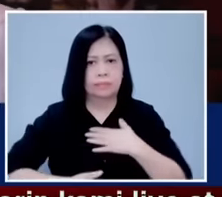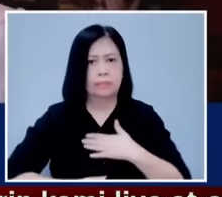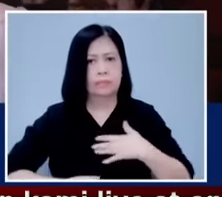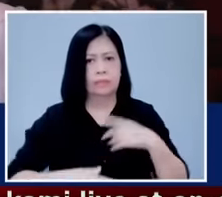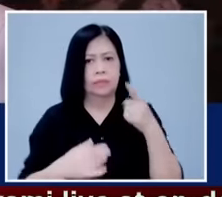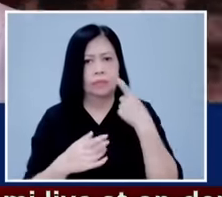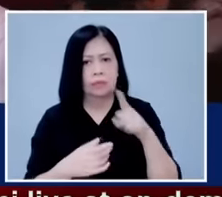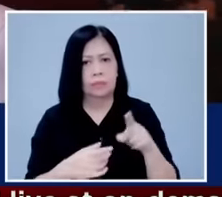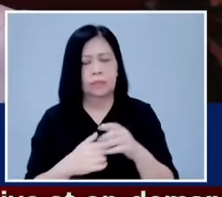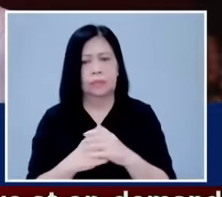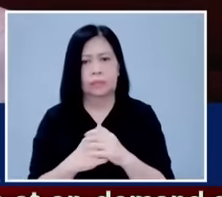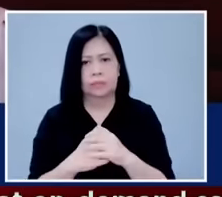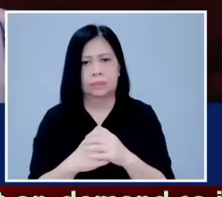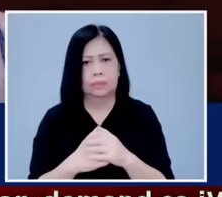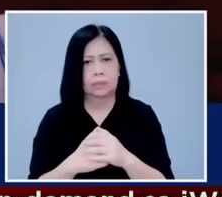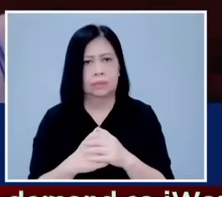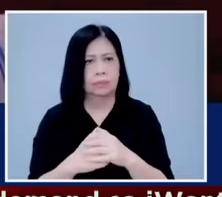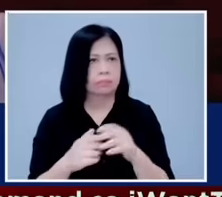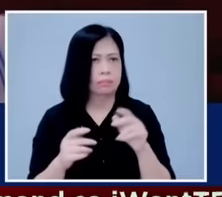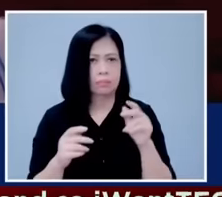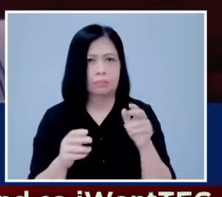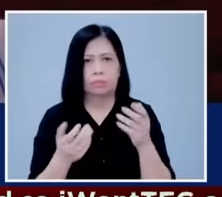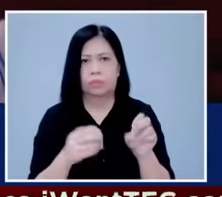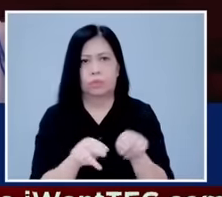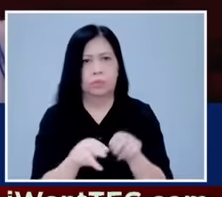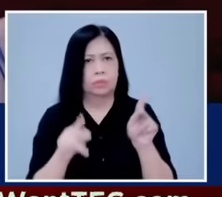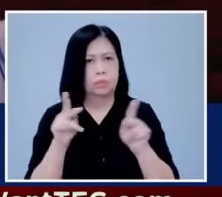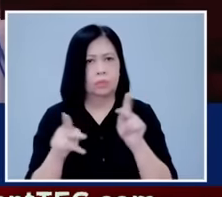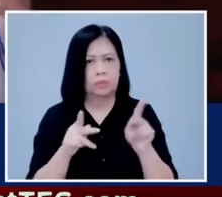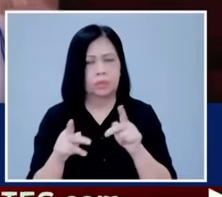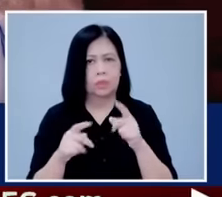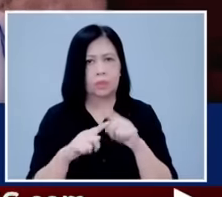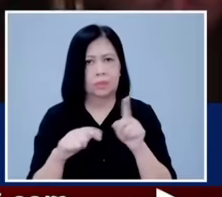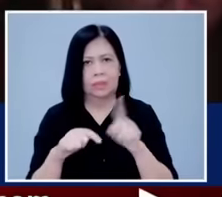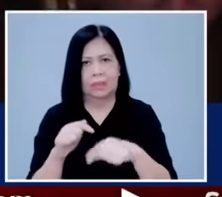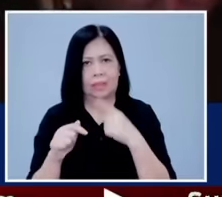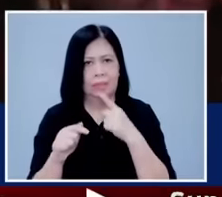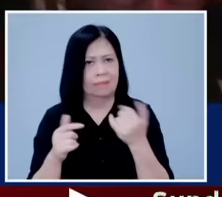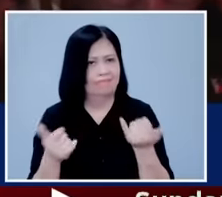for Juan de la Cruz. And I think hindi natin masyado masasabi